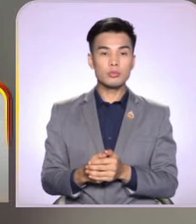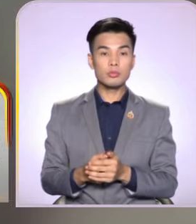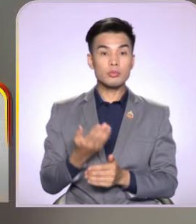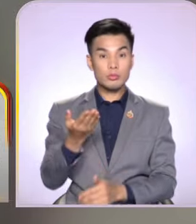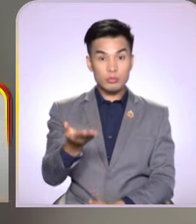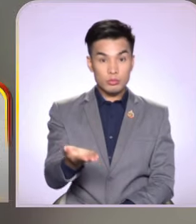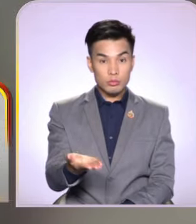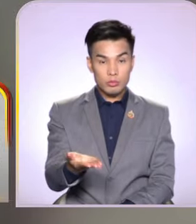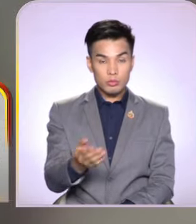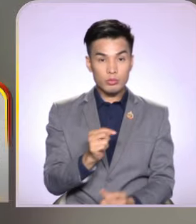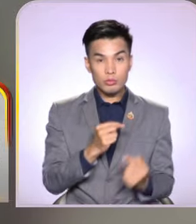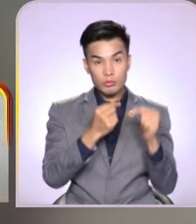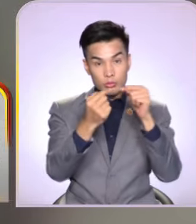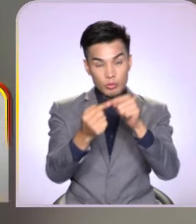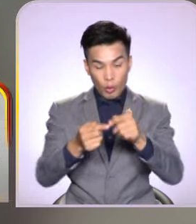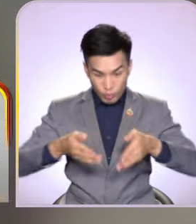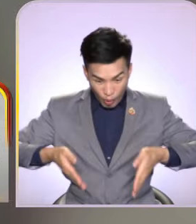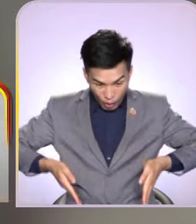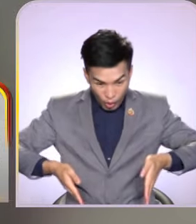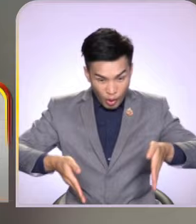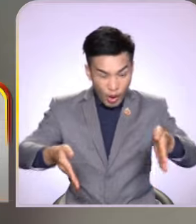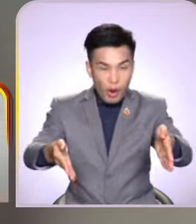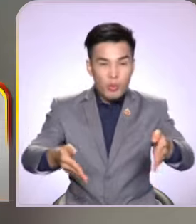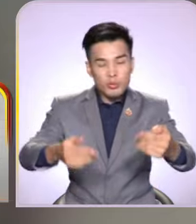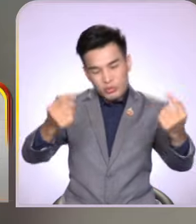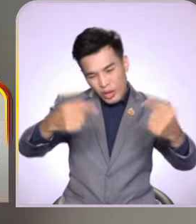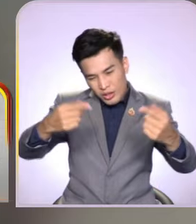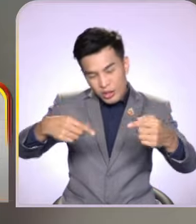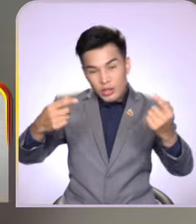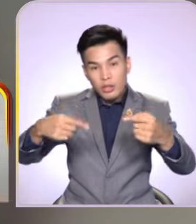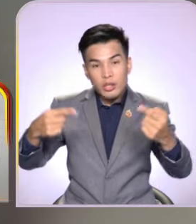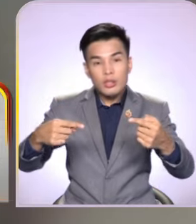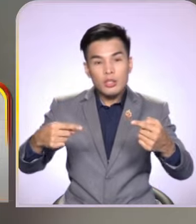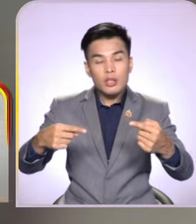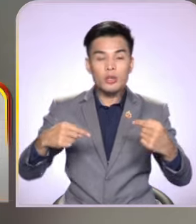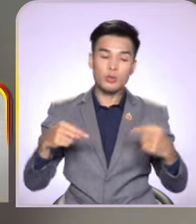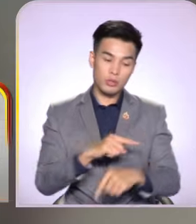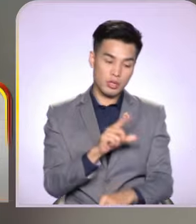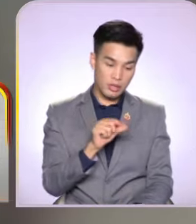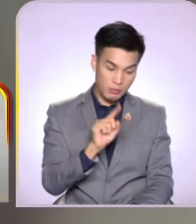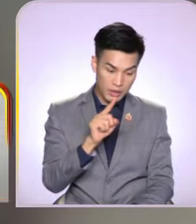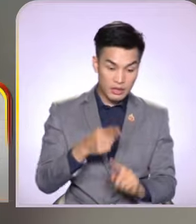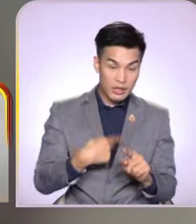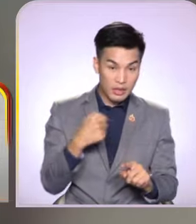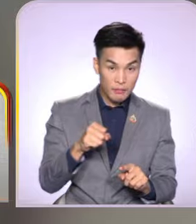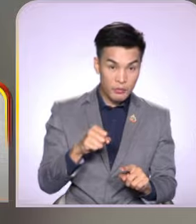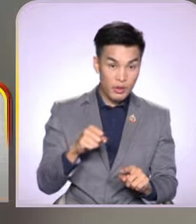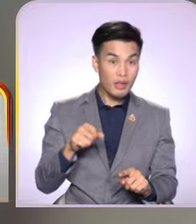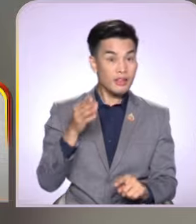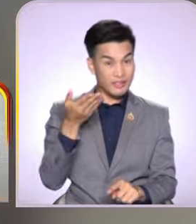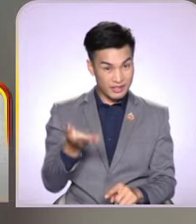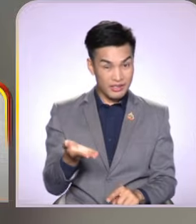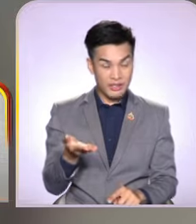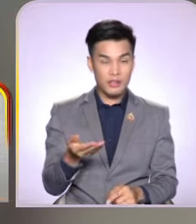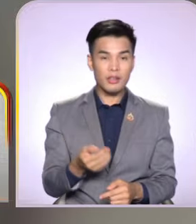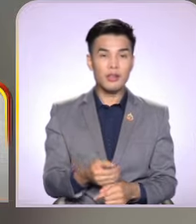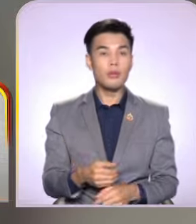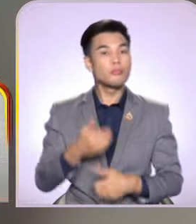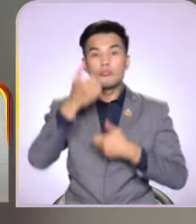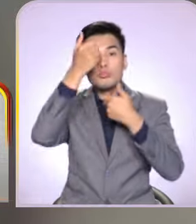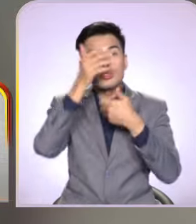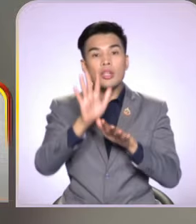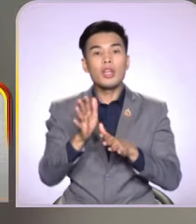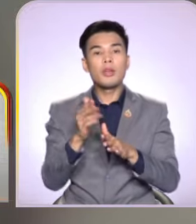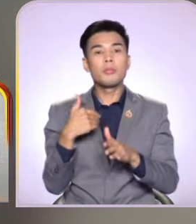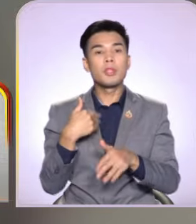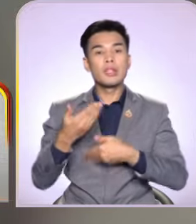องตายาวไปนู่นเลยยาวกันไปเลยนะคะตีกันไปยาวเลยอ่ะตั้งแต่วันที่21ตุลาคมแล้วนะเหตุการณ์นี้คือไม่ได้สนใจเ